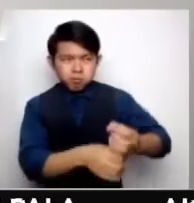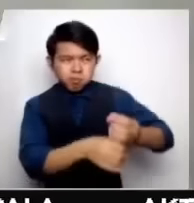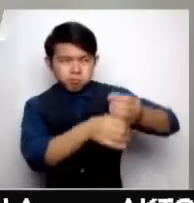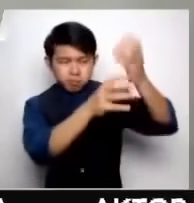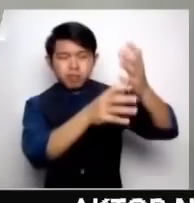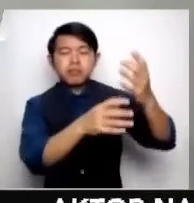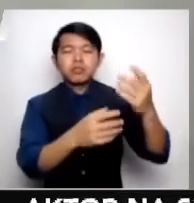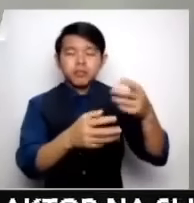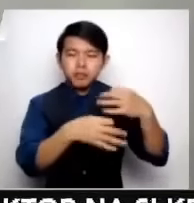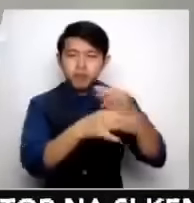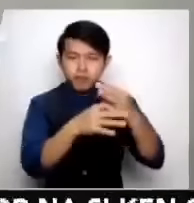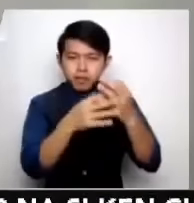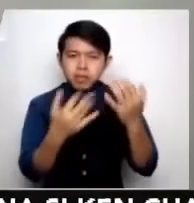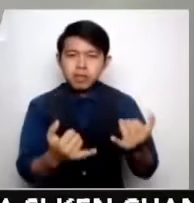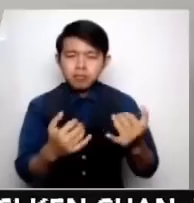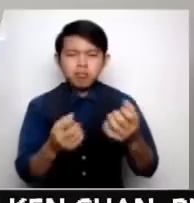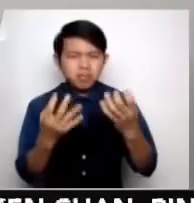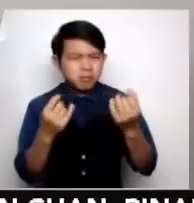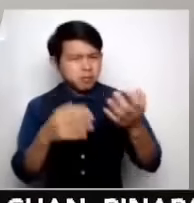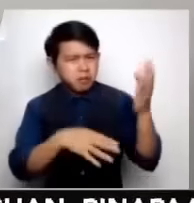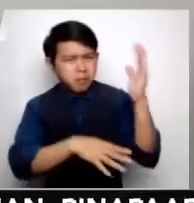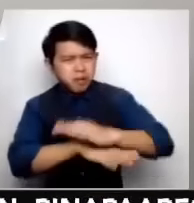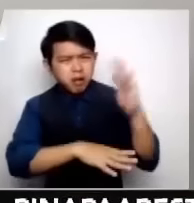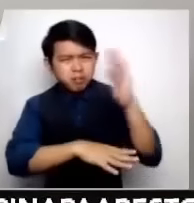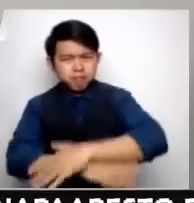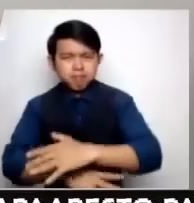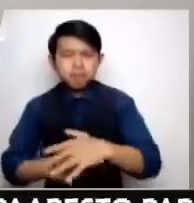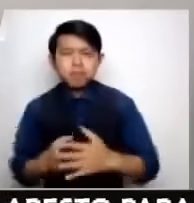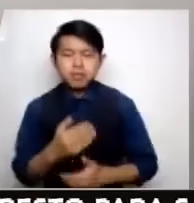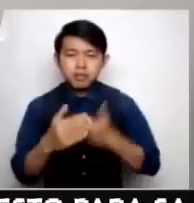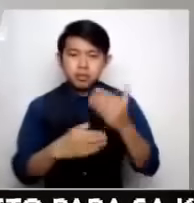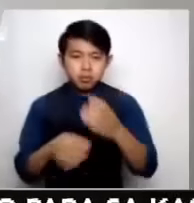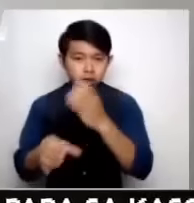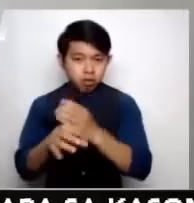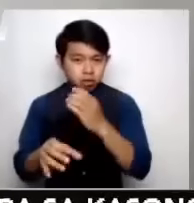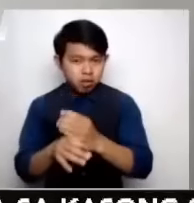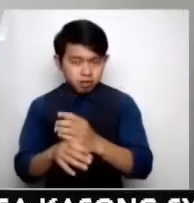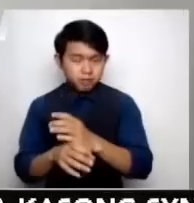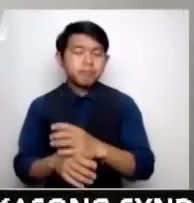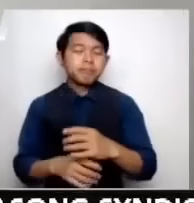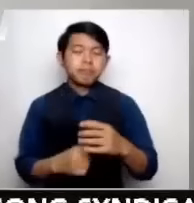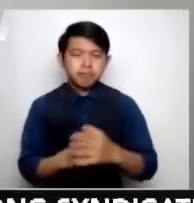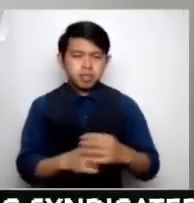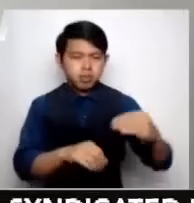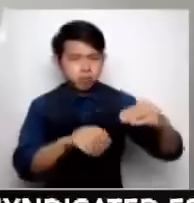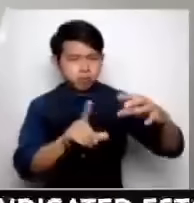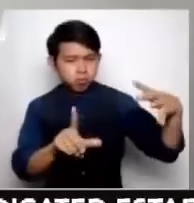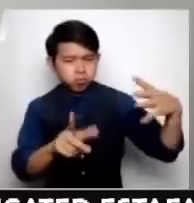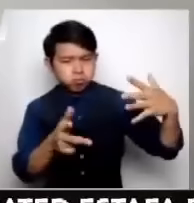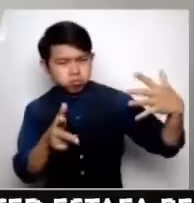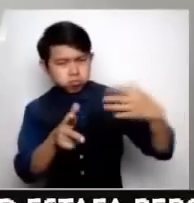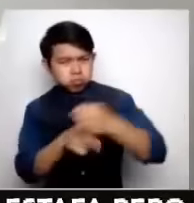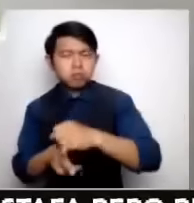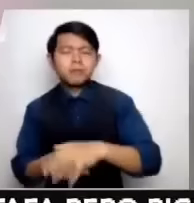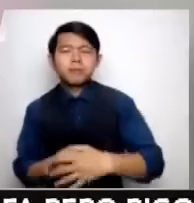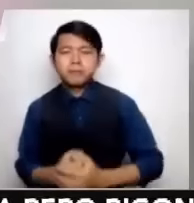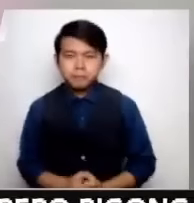Apayaw, natabunan ng lupa ang isang bahay at motorsiklo. Wala namang nasaktan. Jasmine Gabriel Galban ng GMA Regional